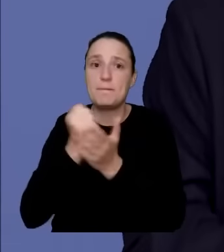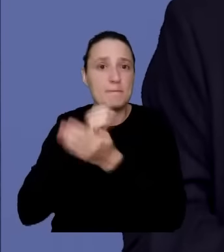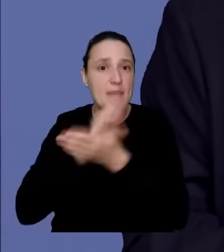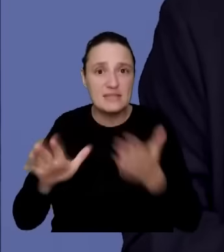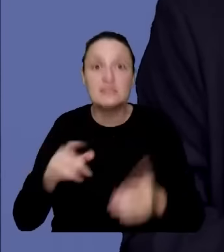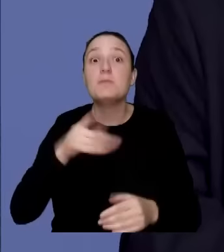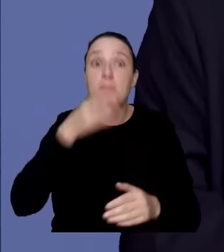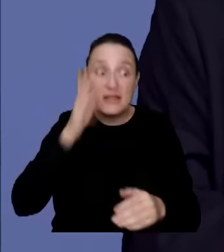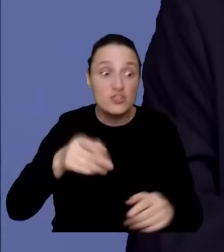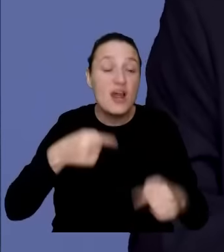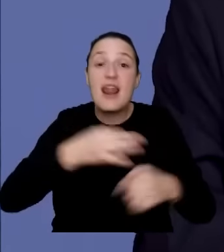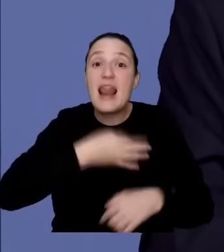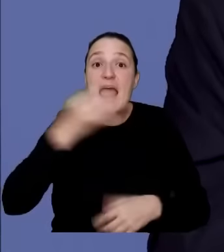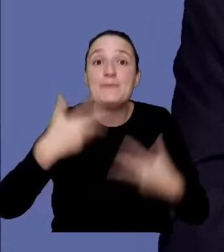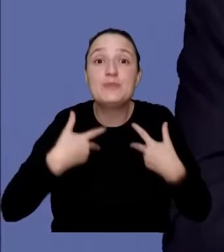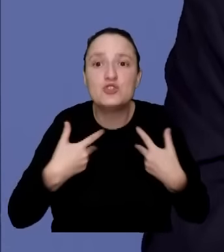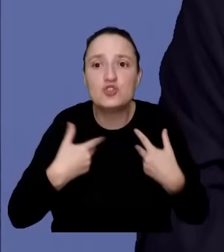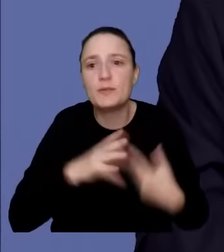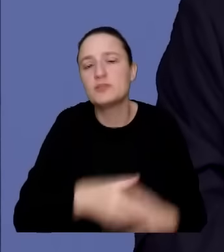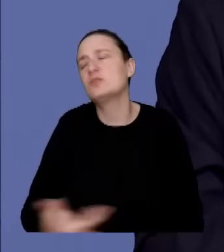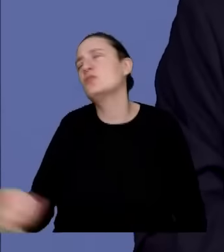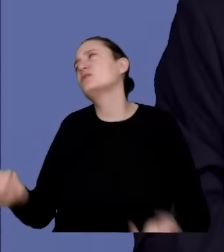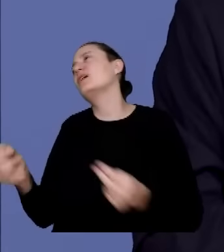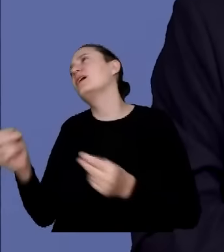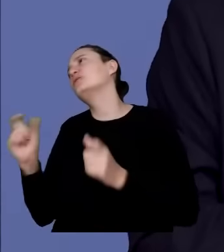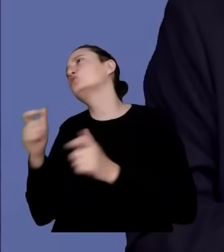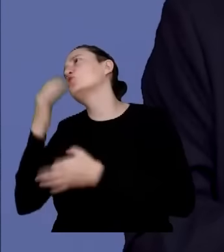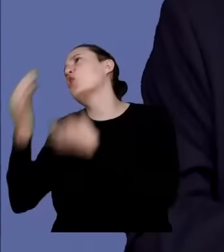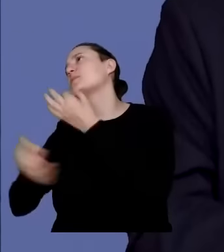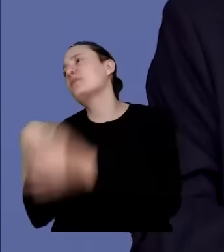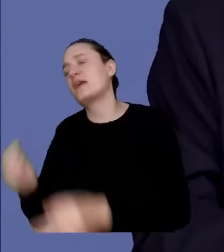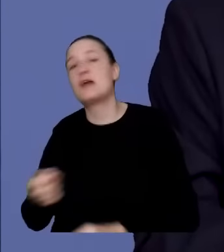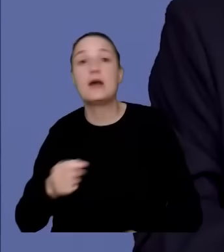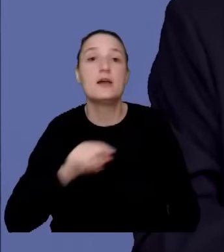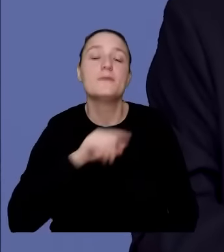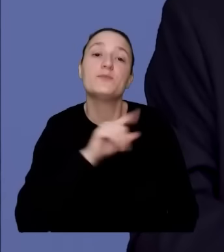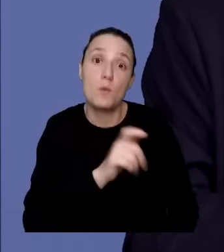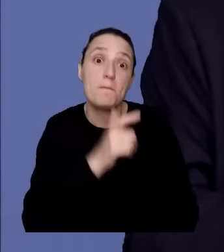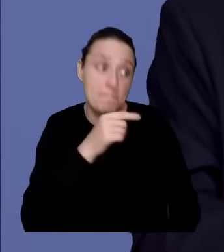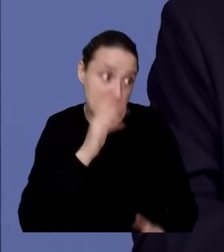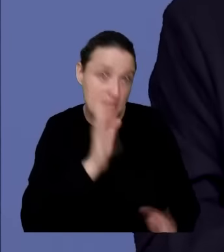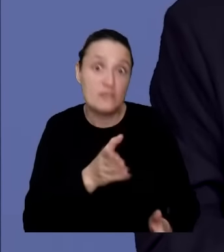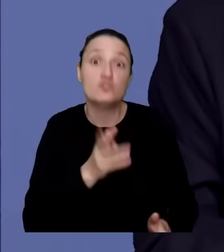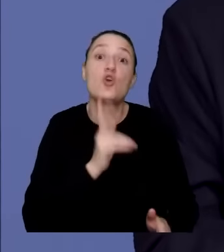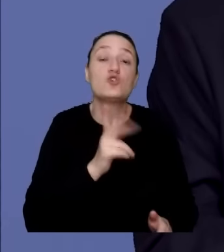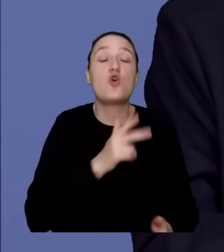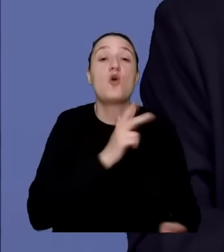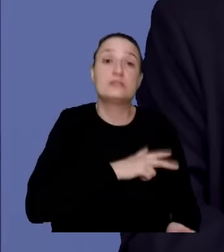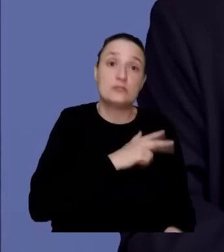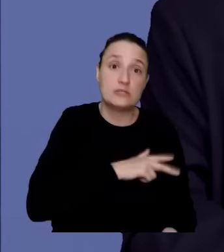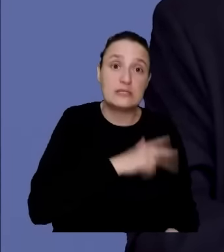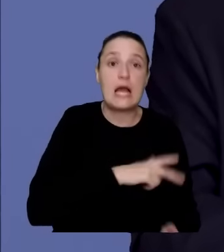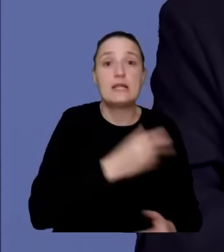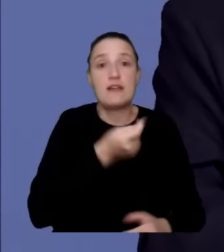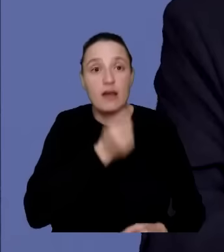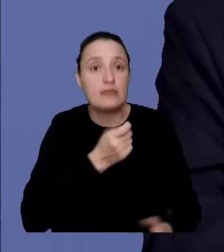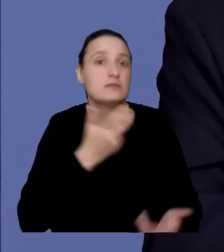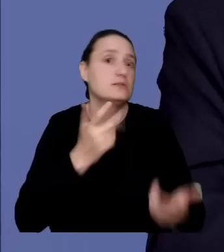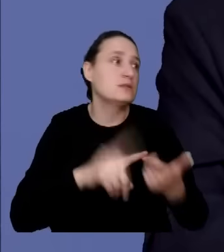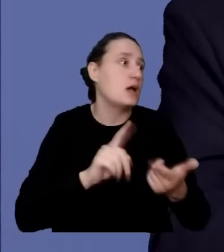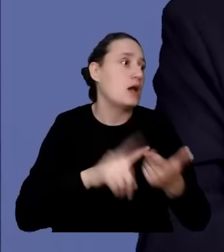lepiej powodziło niż Polakom którzy którzy będą pobierali niskie świadczenia Emerytalne czy